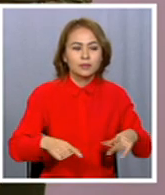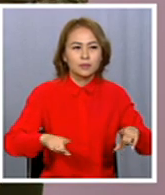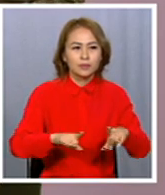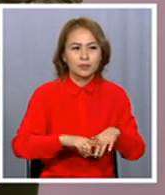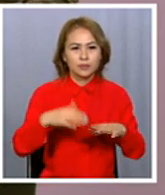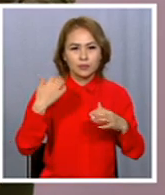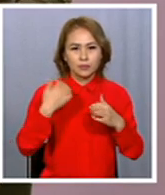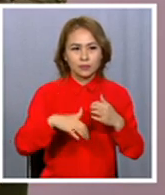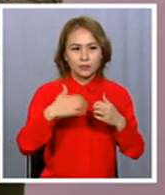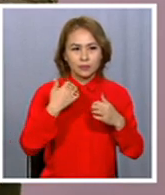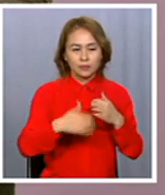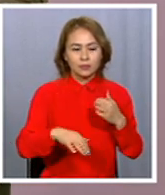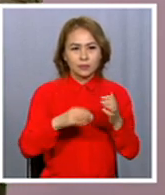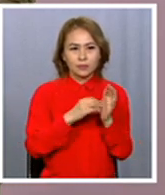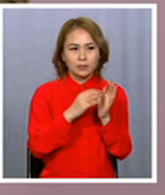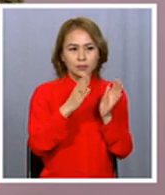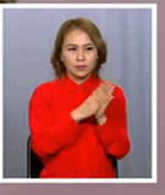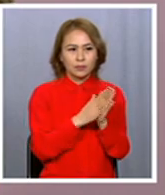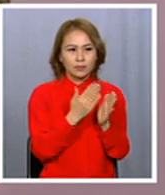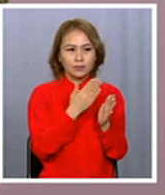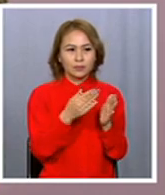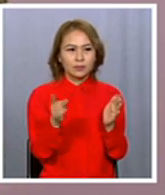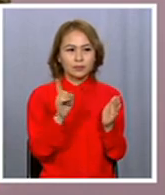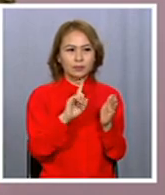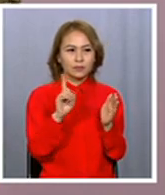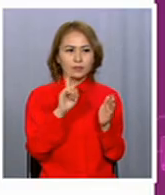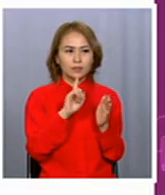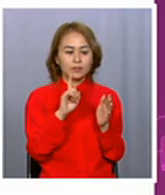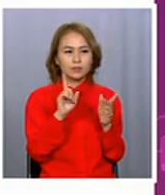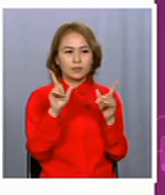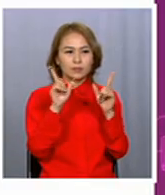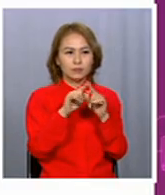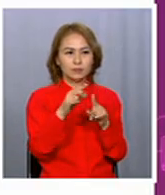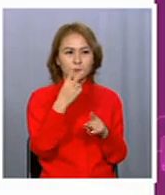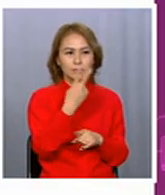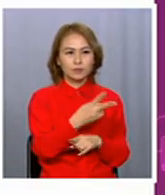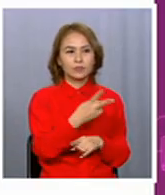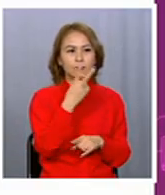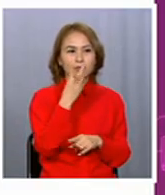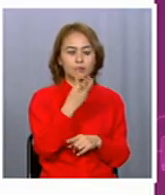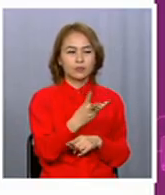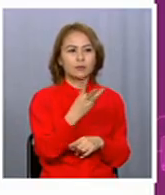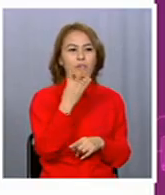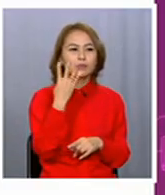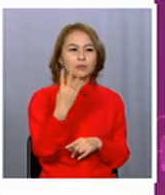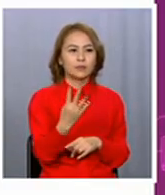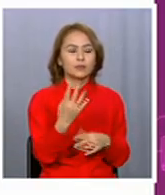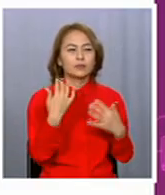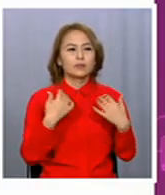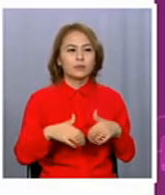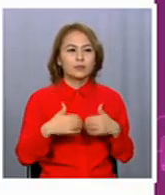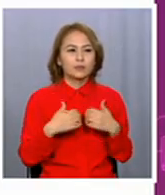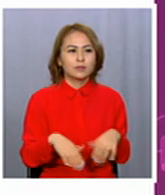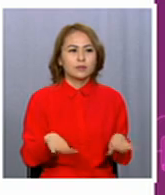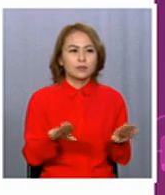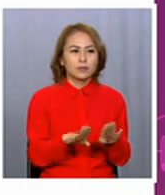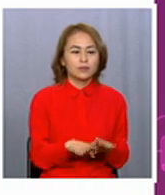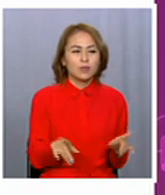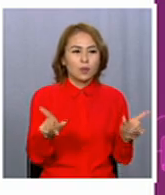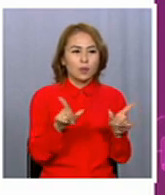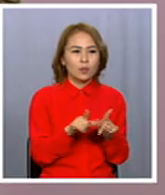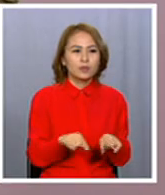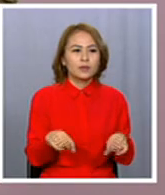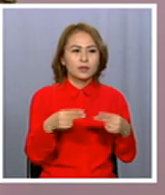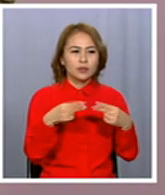сандарды белгілейміз. Олар 2, 3, 4 сандары. Бұл сандар қос теңсіздіктің,